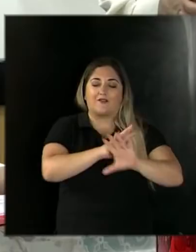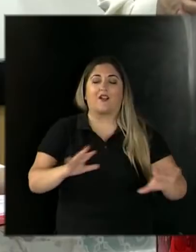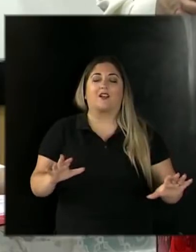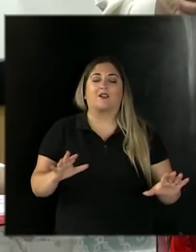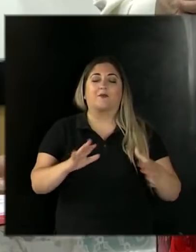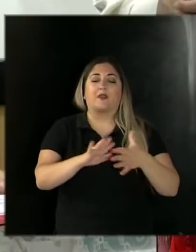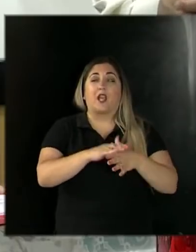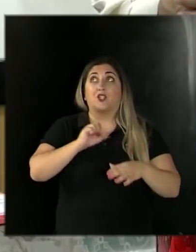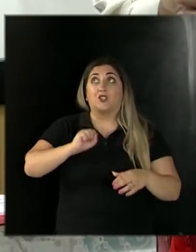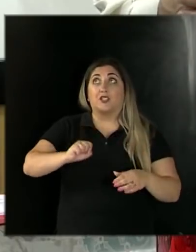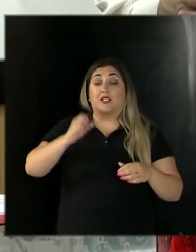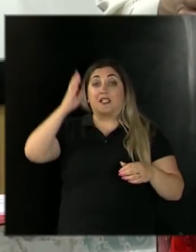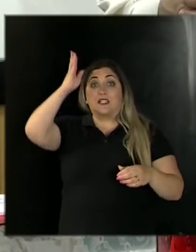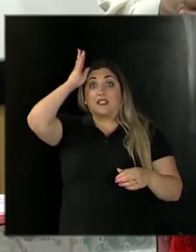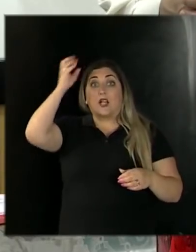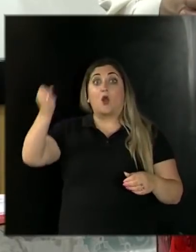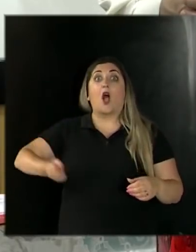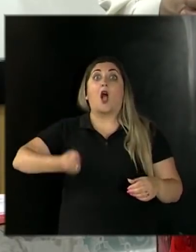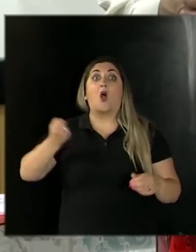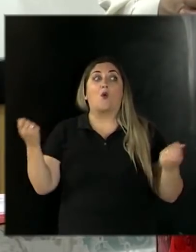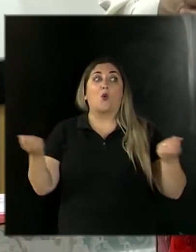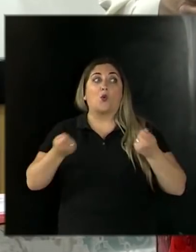Kristu.